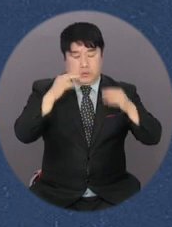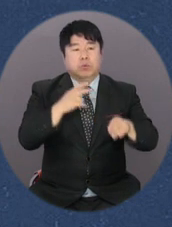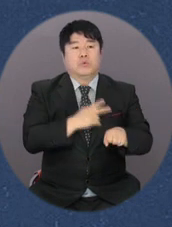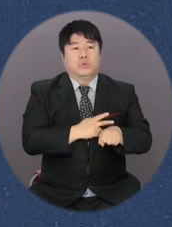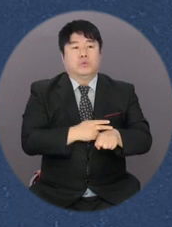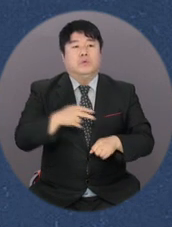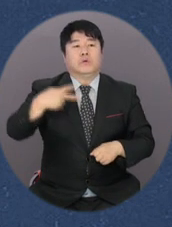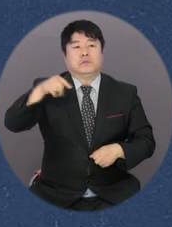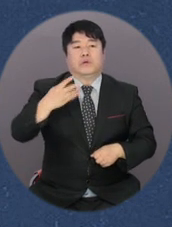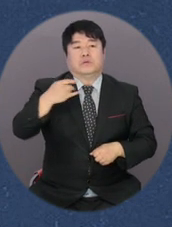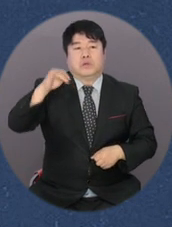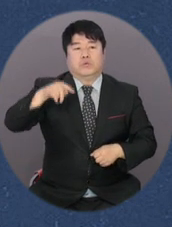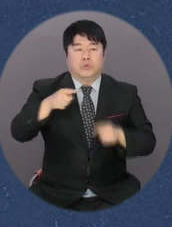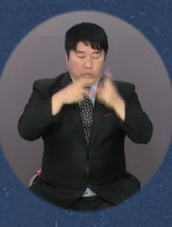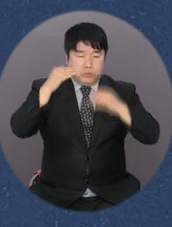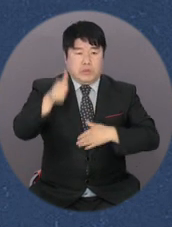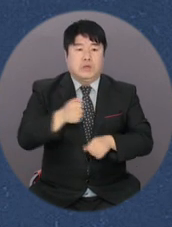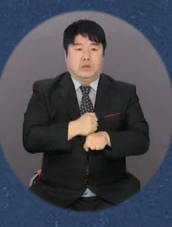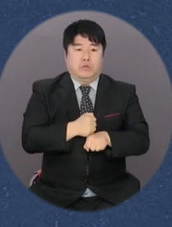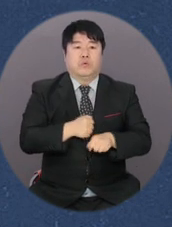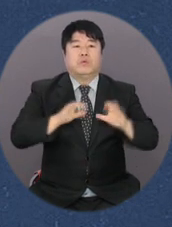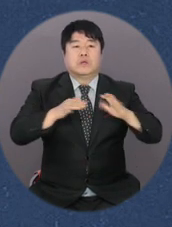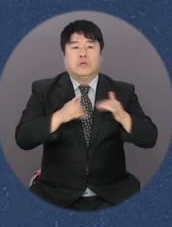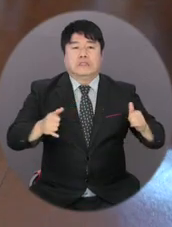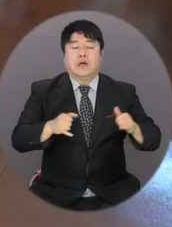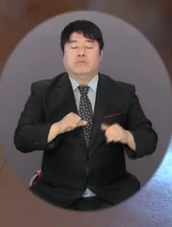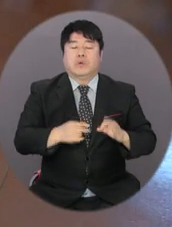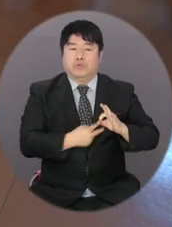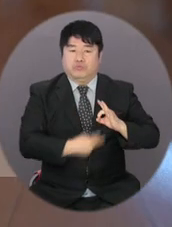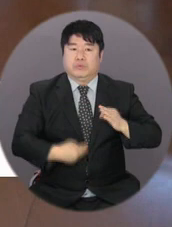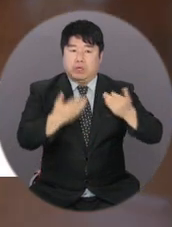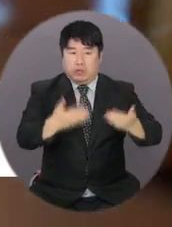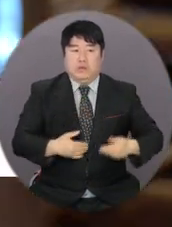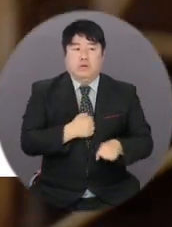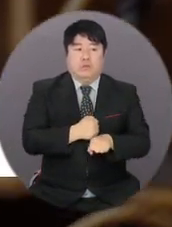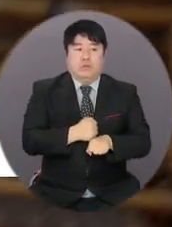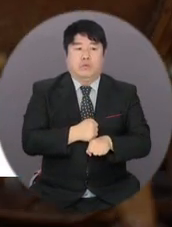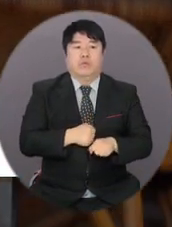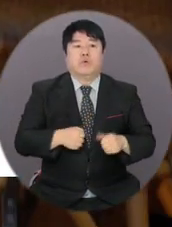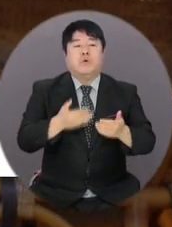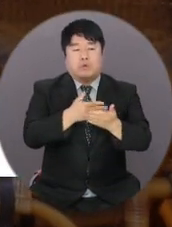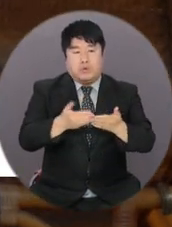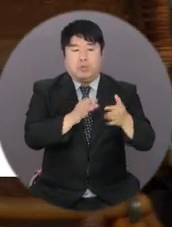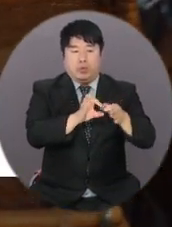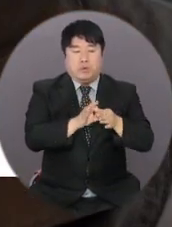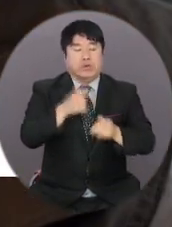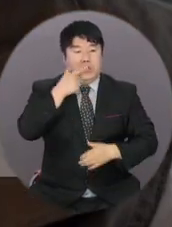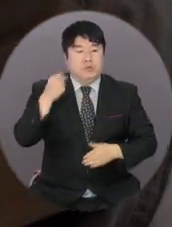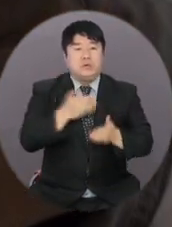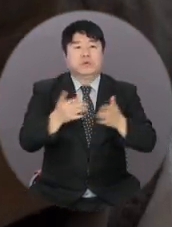광주대 학장도 민주주의의 공을 인정받아 국민훈장을 받았고, 판화를 통해 광주항쟁을 전세계에 알린 일본인